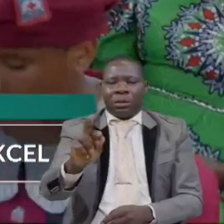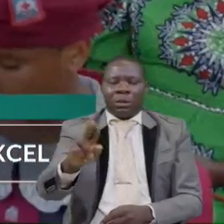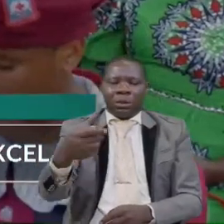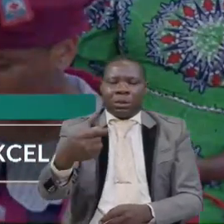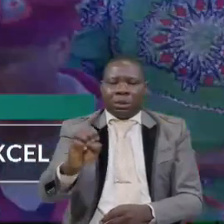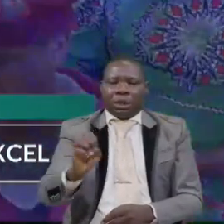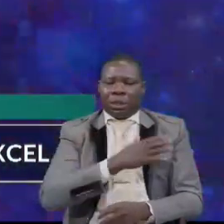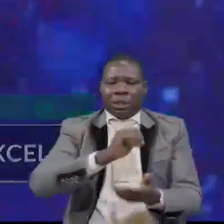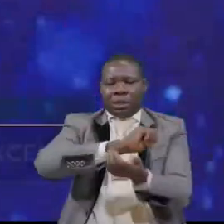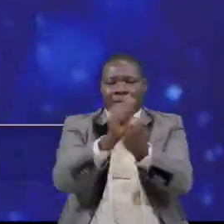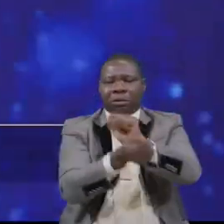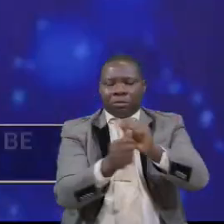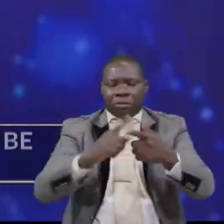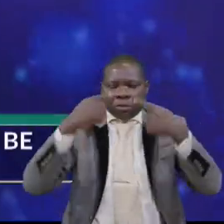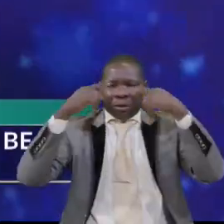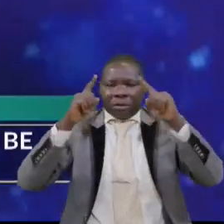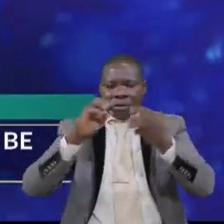exceller